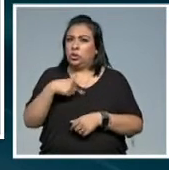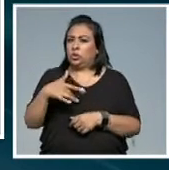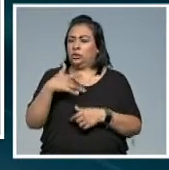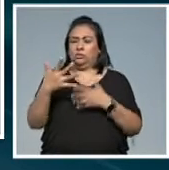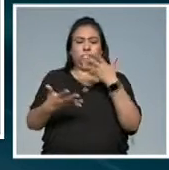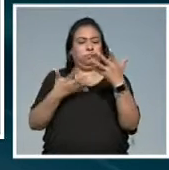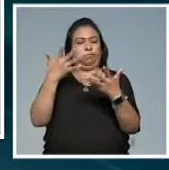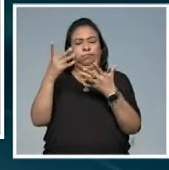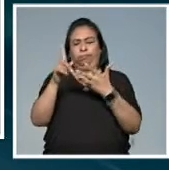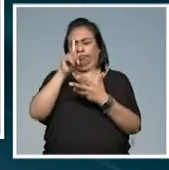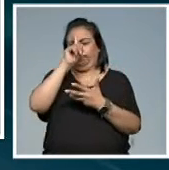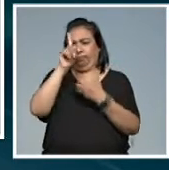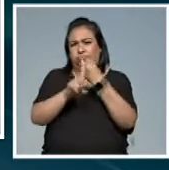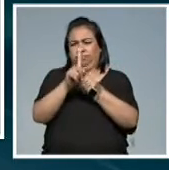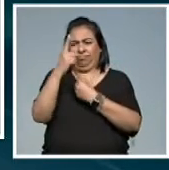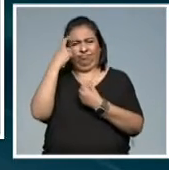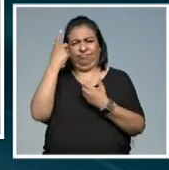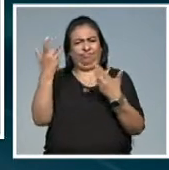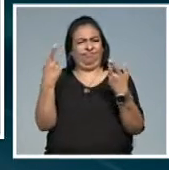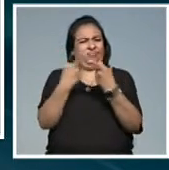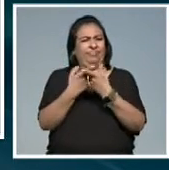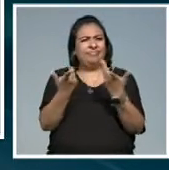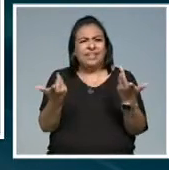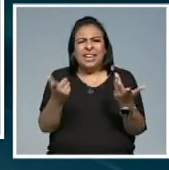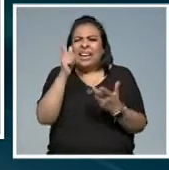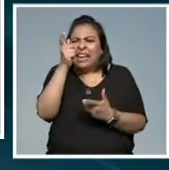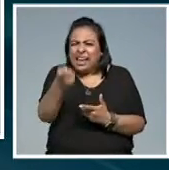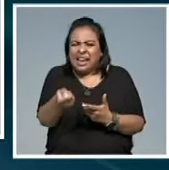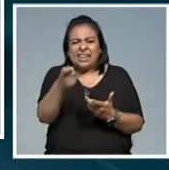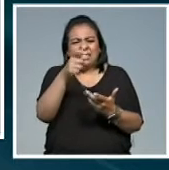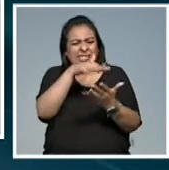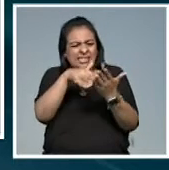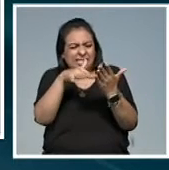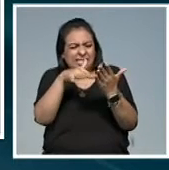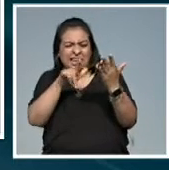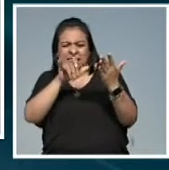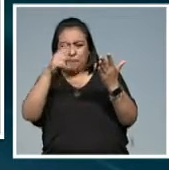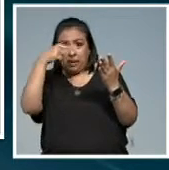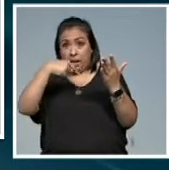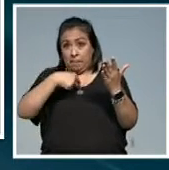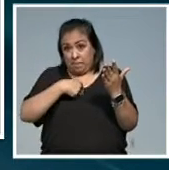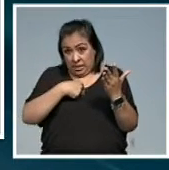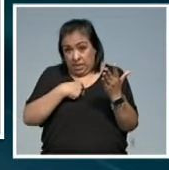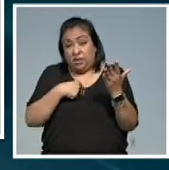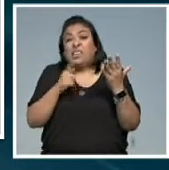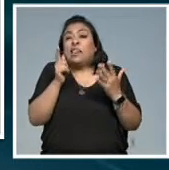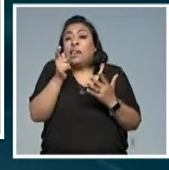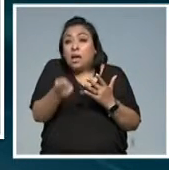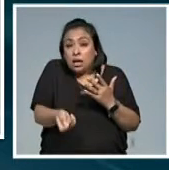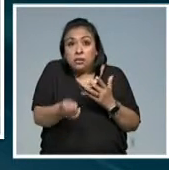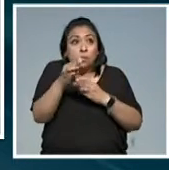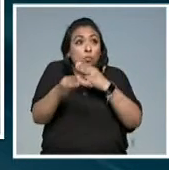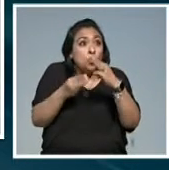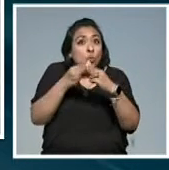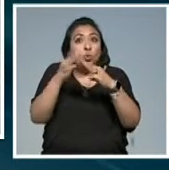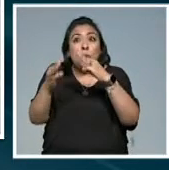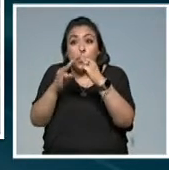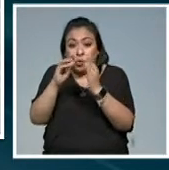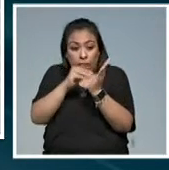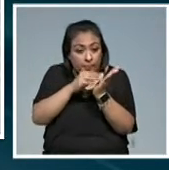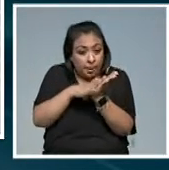mi metteva proprio in crisi sul significato della letteratura, che per me era in qualche modo costruire mondi. En este